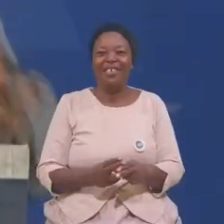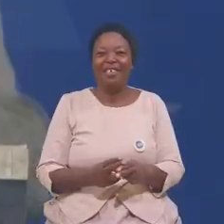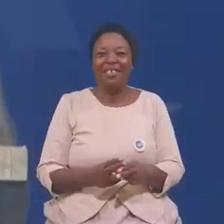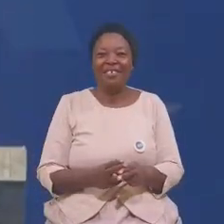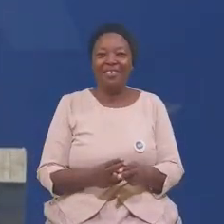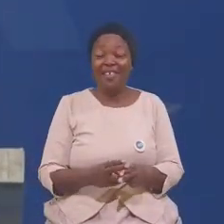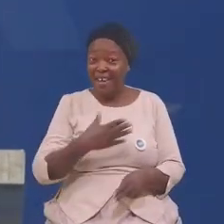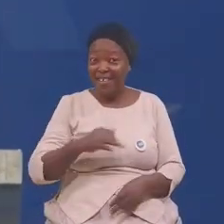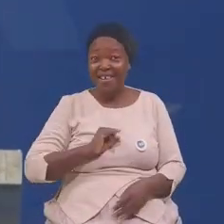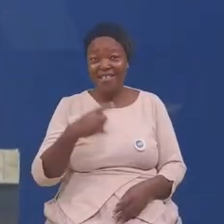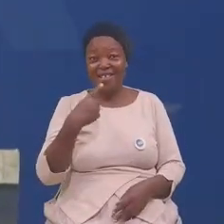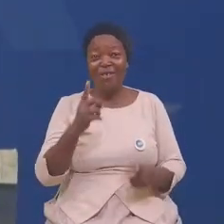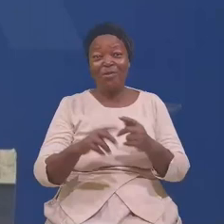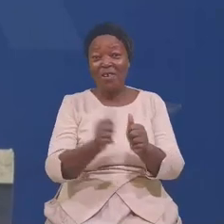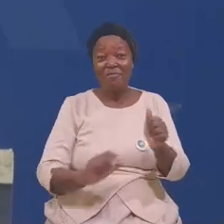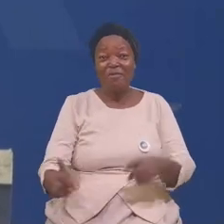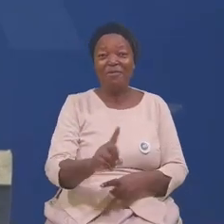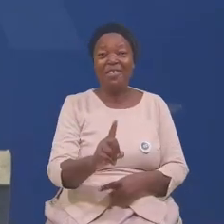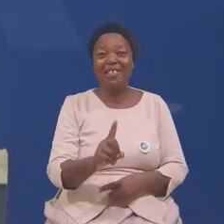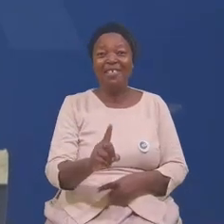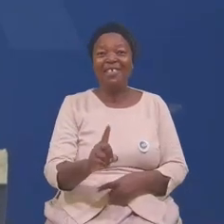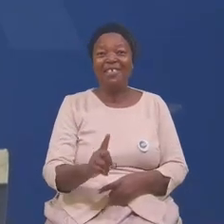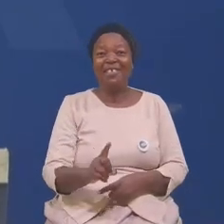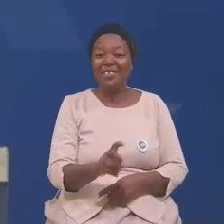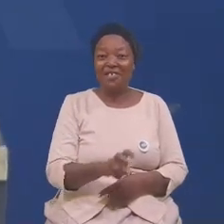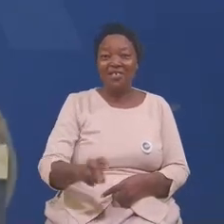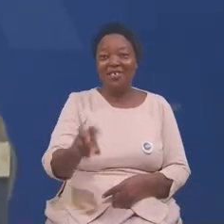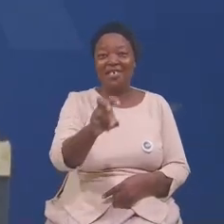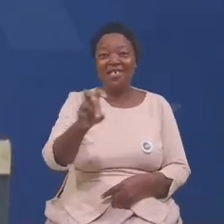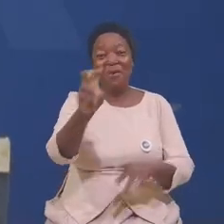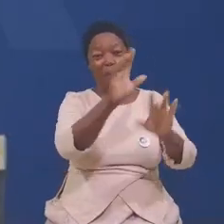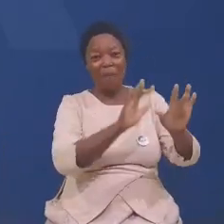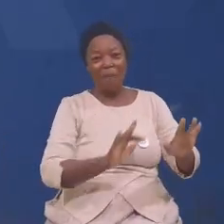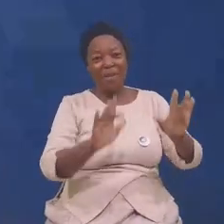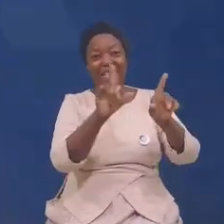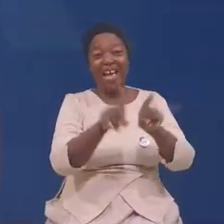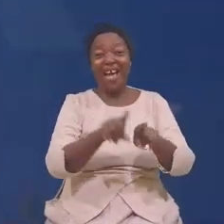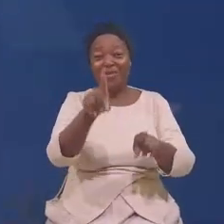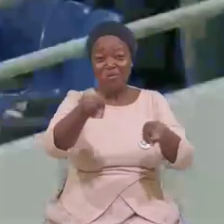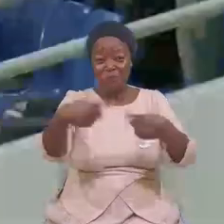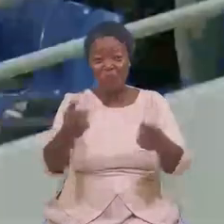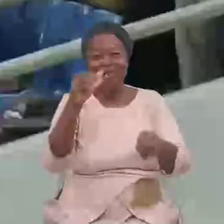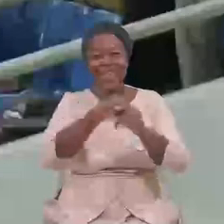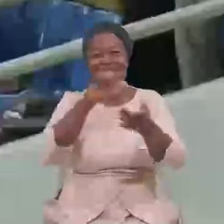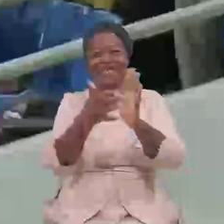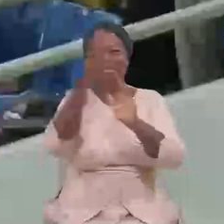Et je dis à chacun, bon voyage quand vous allez.